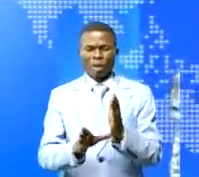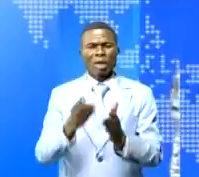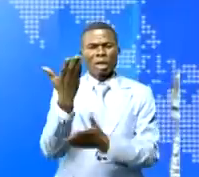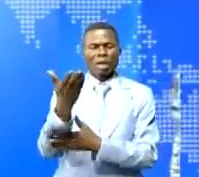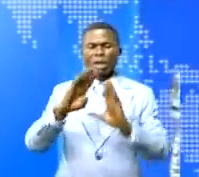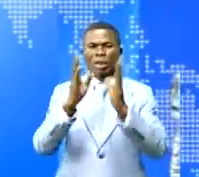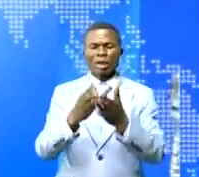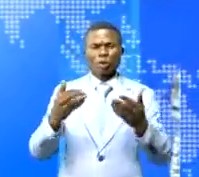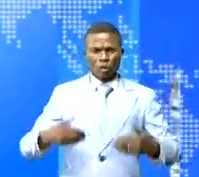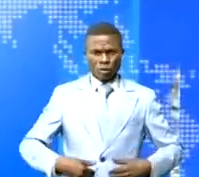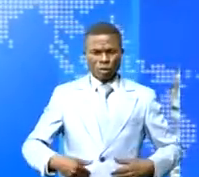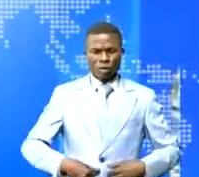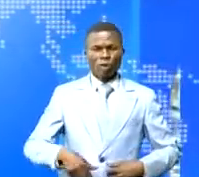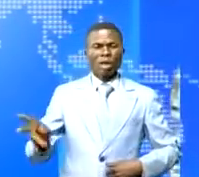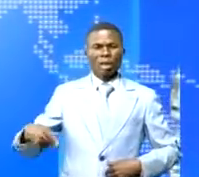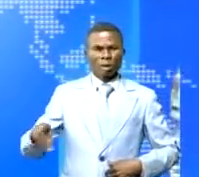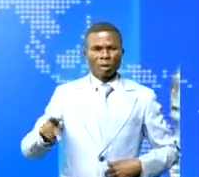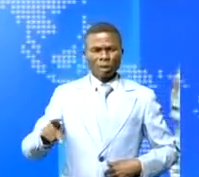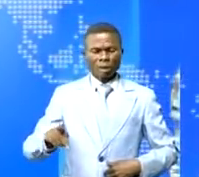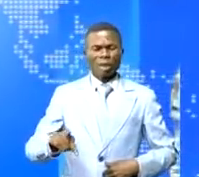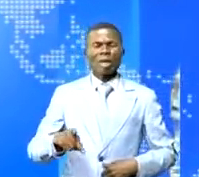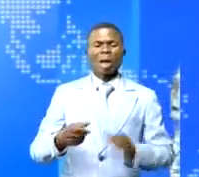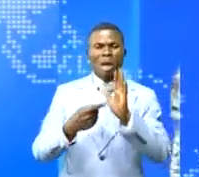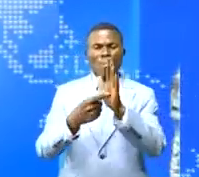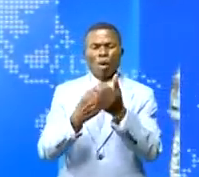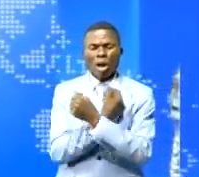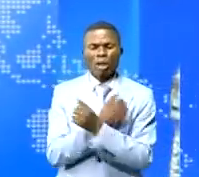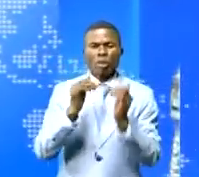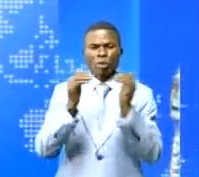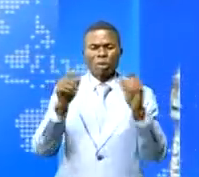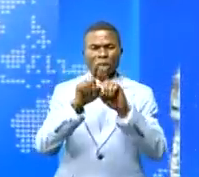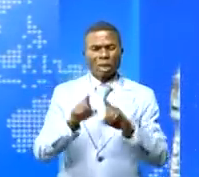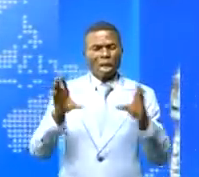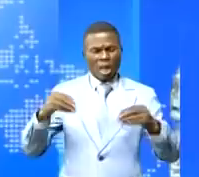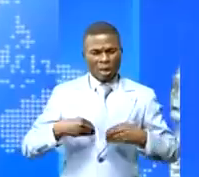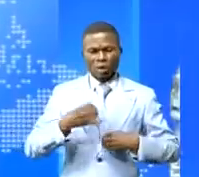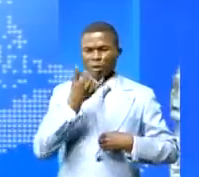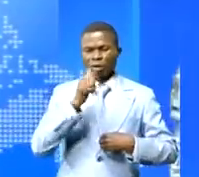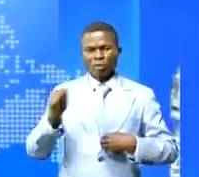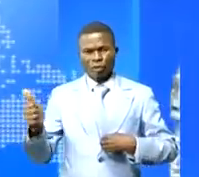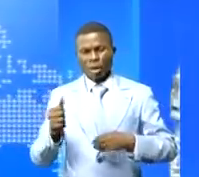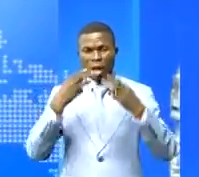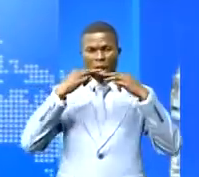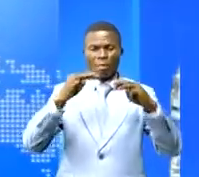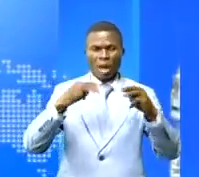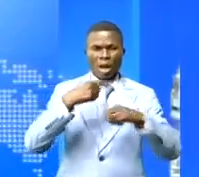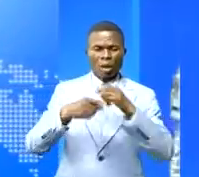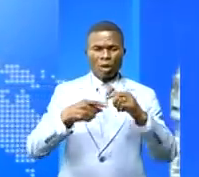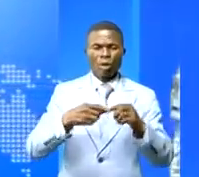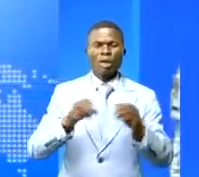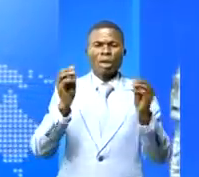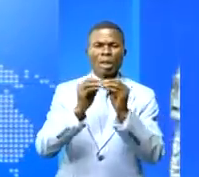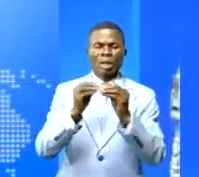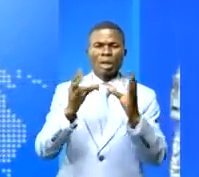tous les jeunes de sa province à cultiver l'esprit de paix et de tolérance. Au message lancé lors de la rencontre avec